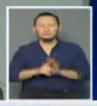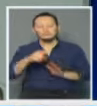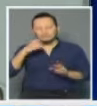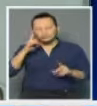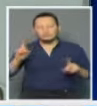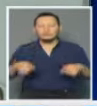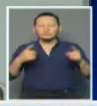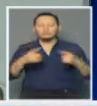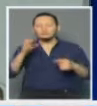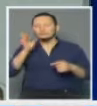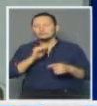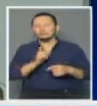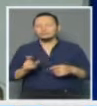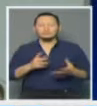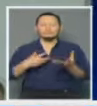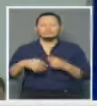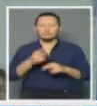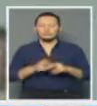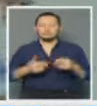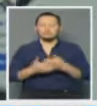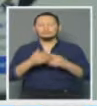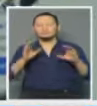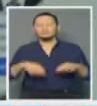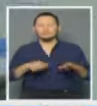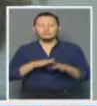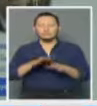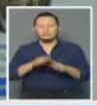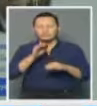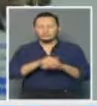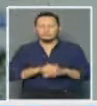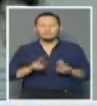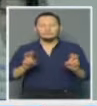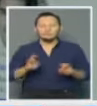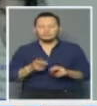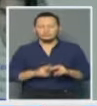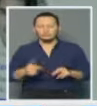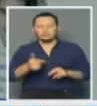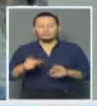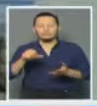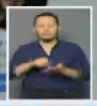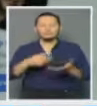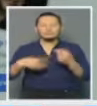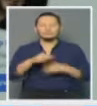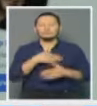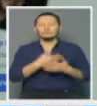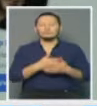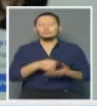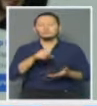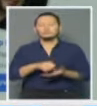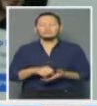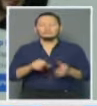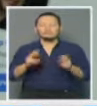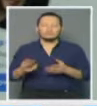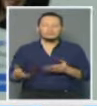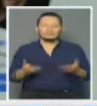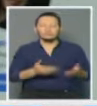сүбелі үлес қосқан азаматтар, жаңа заманның тұлғаларын анықтауға арналған. Атыраулық қатысушыларға белсенді түрде дауыс беруге